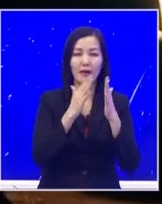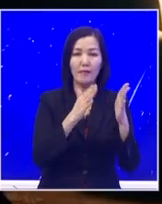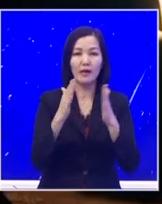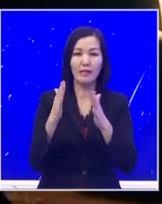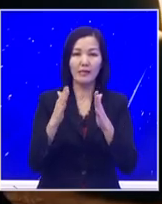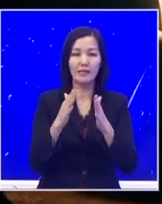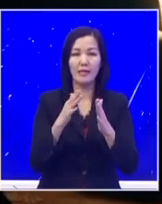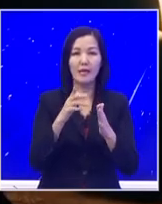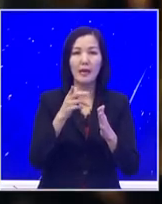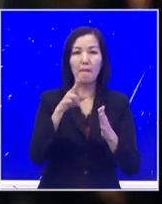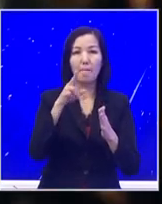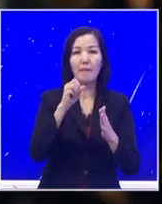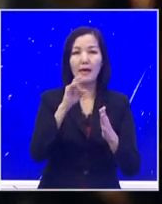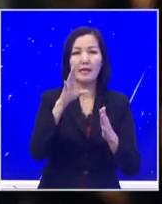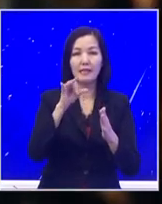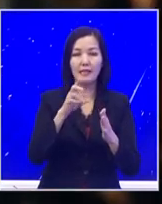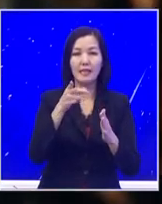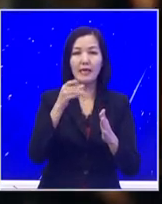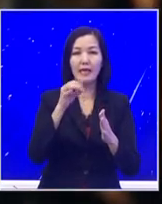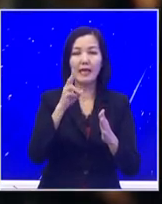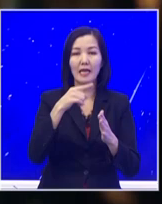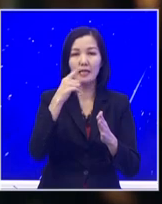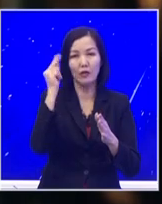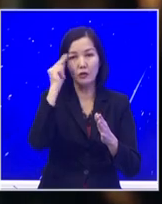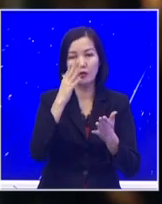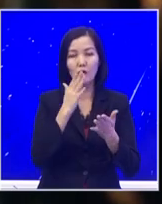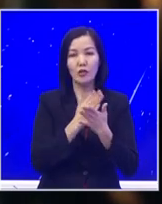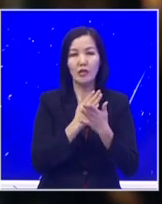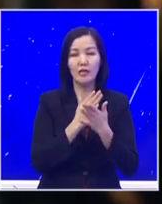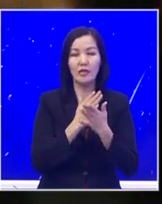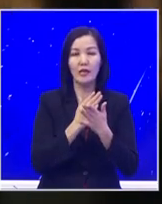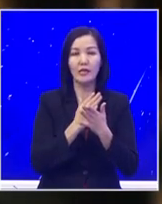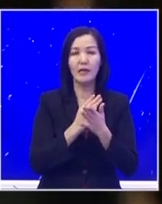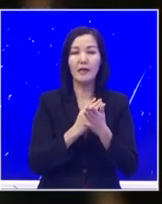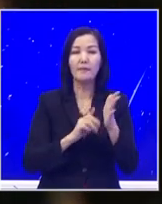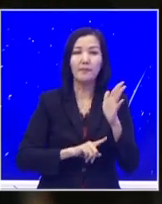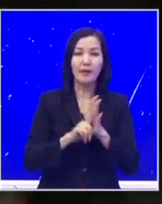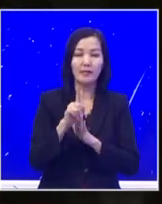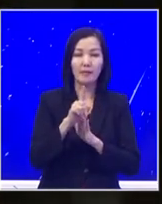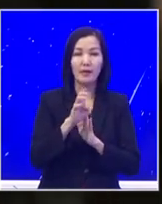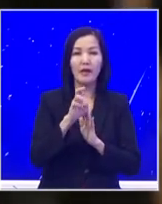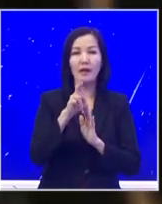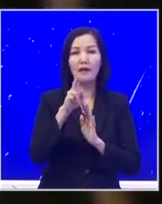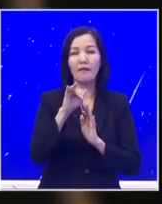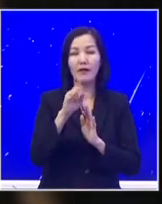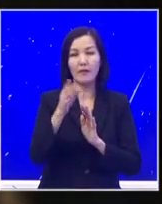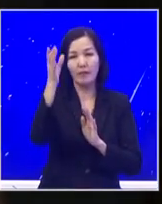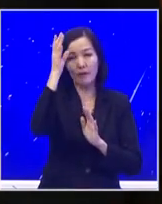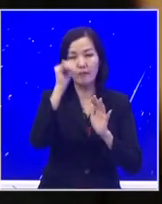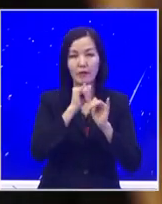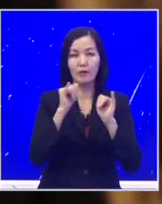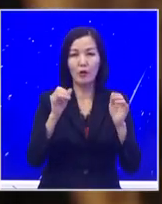грек тілдерін үйренеді. Екі тілде ғылыми трактаттар оқиды. Фараб пен Бұқарада бастапқы білімін алған Әл-Фараби білімін жетілдіру